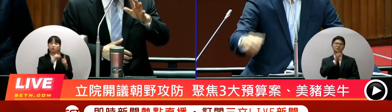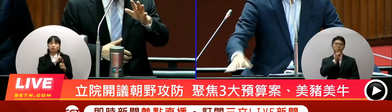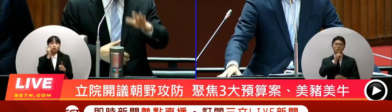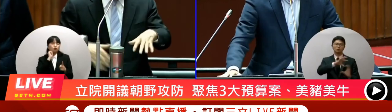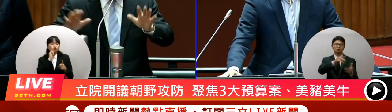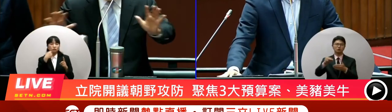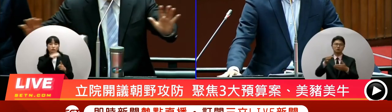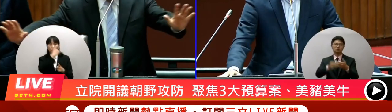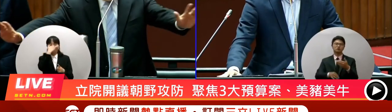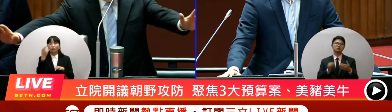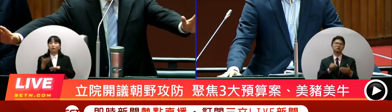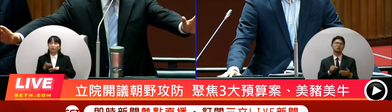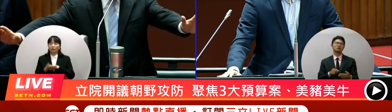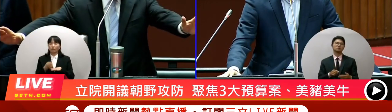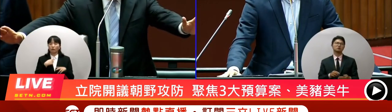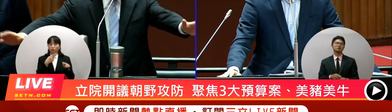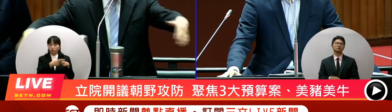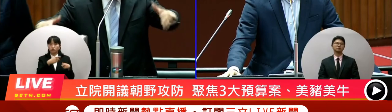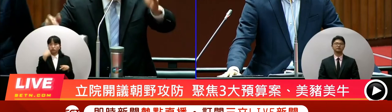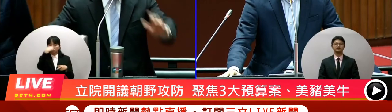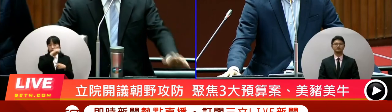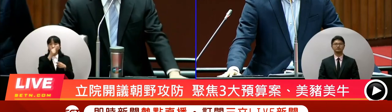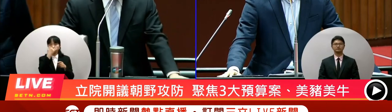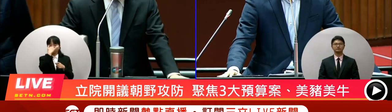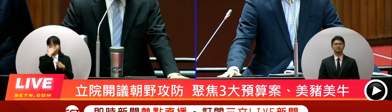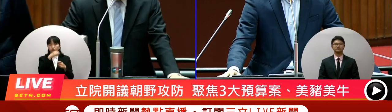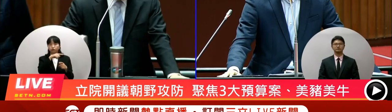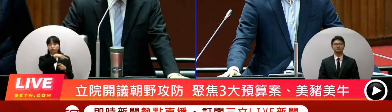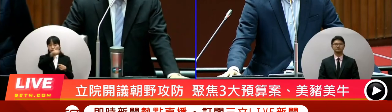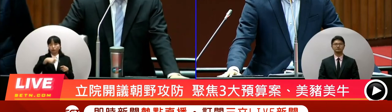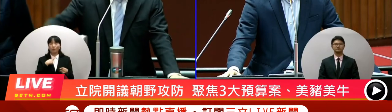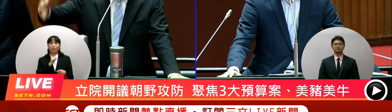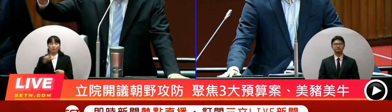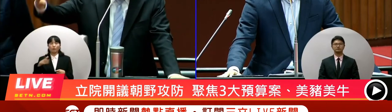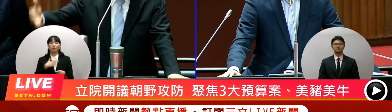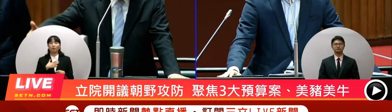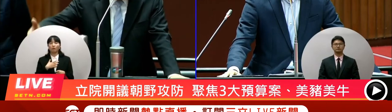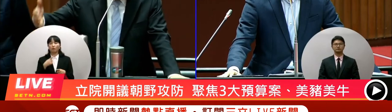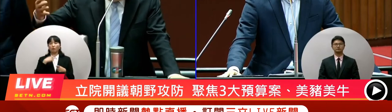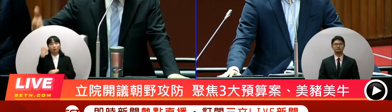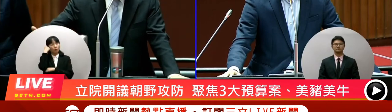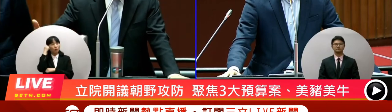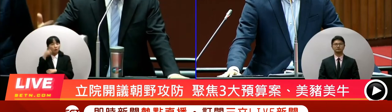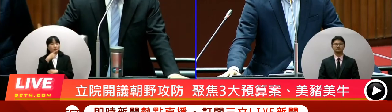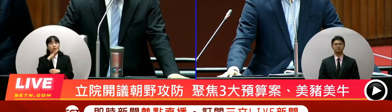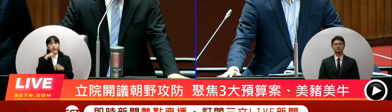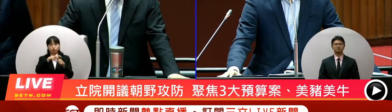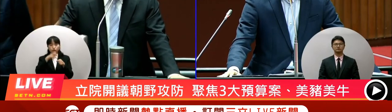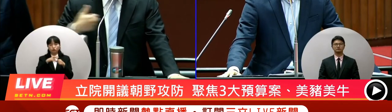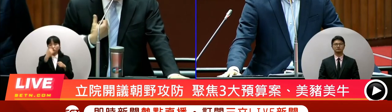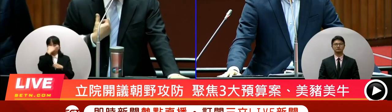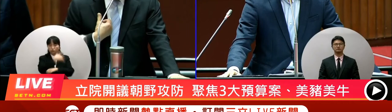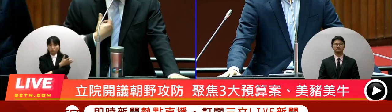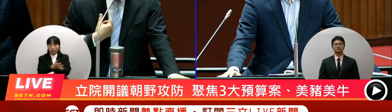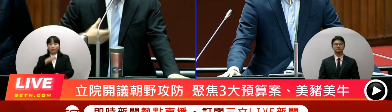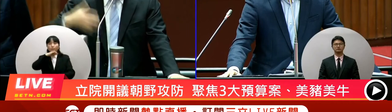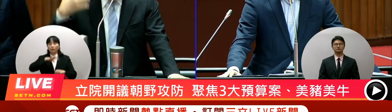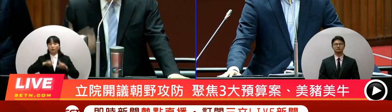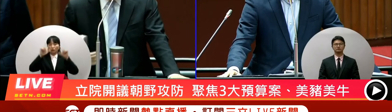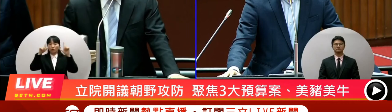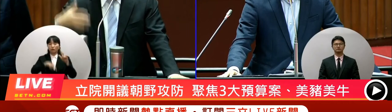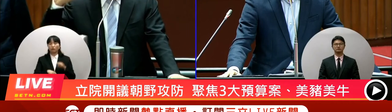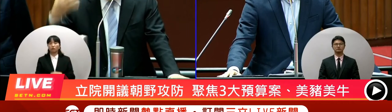心啦，我对台湾的猪农比你了解多多，因为我就来自于养猪的大县屏东县，